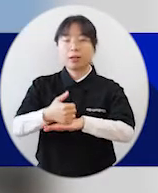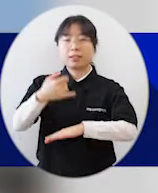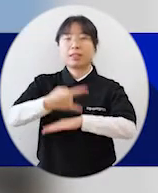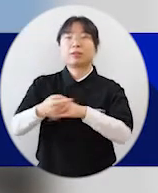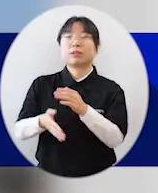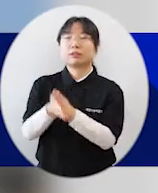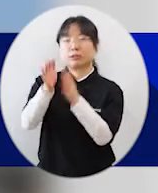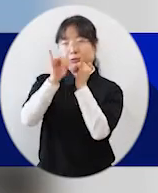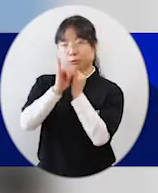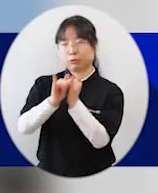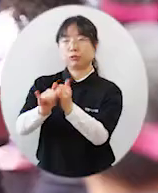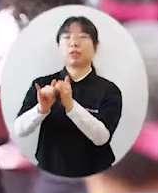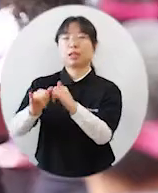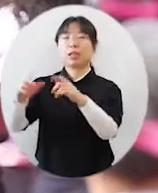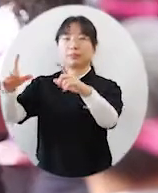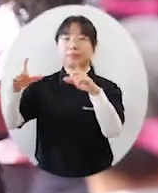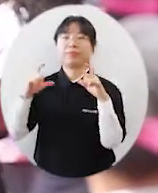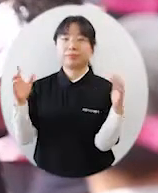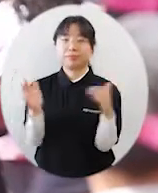선정됐습니다